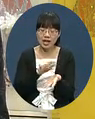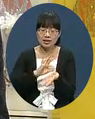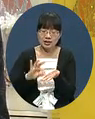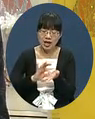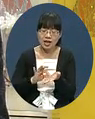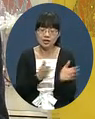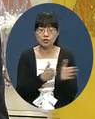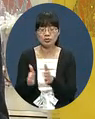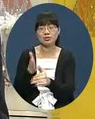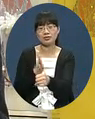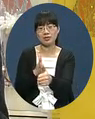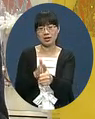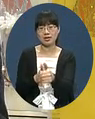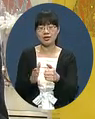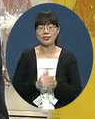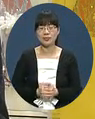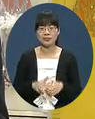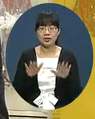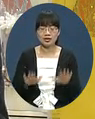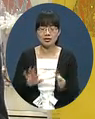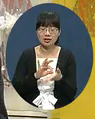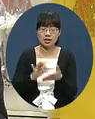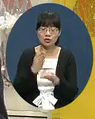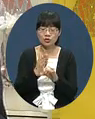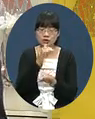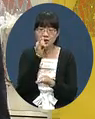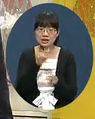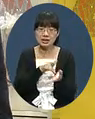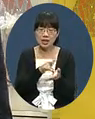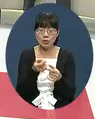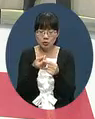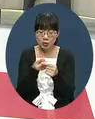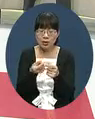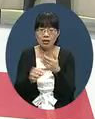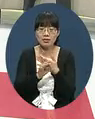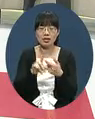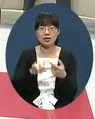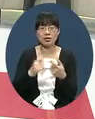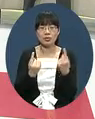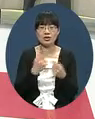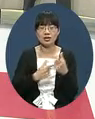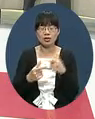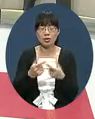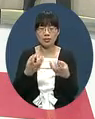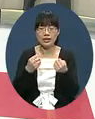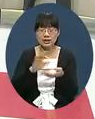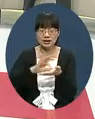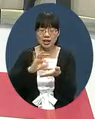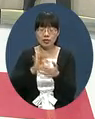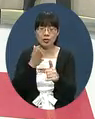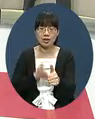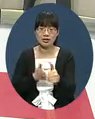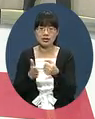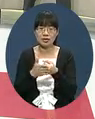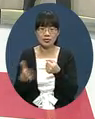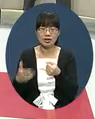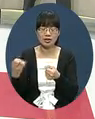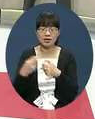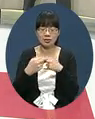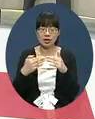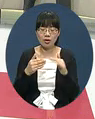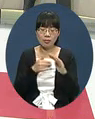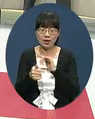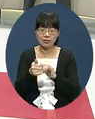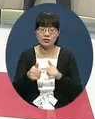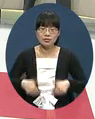하셔야 됩니다. 네. 그래서 현재 쓰고 있는 약이 요만큼이면 그거보다 조금 더 많이 쓰셔야 되니까는 다시 병원에